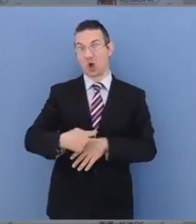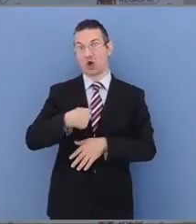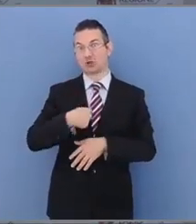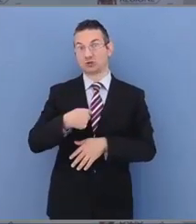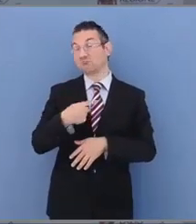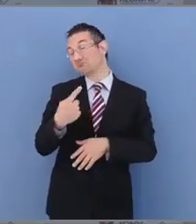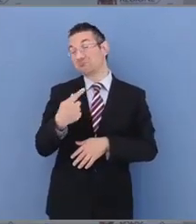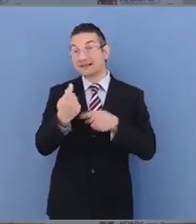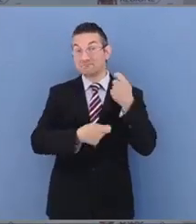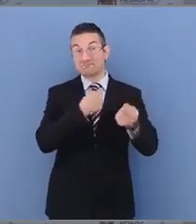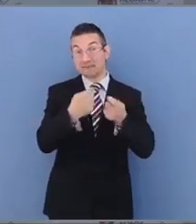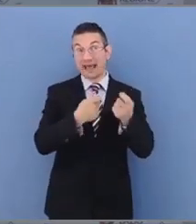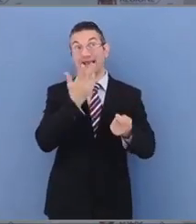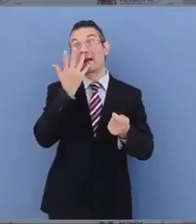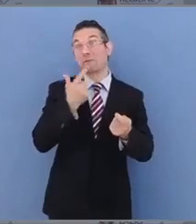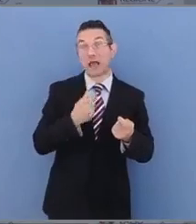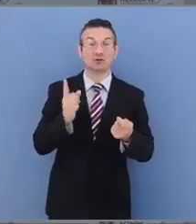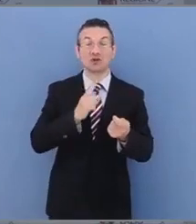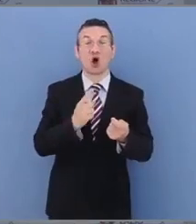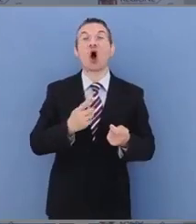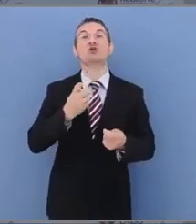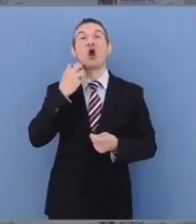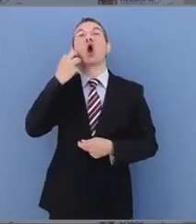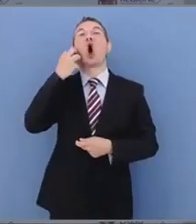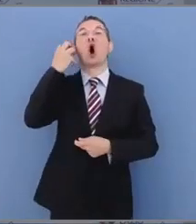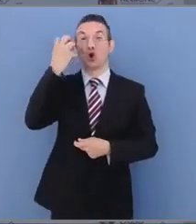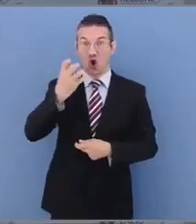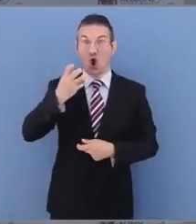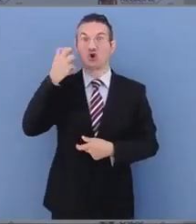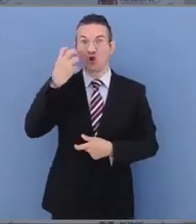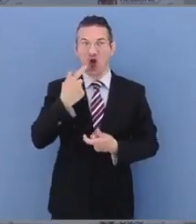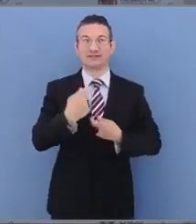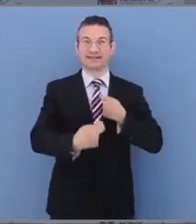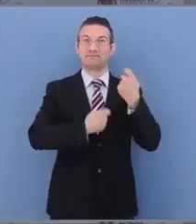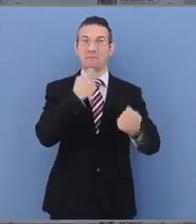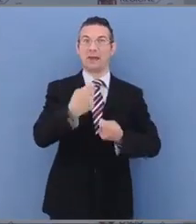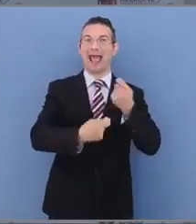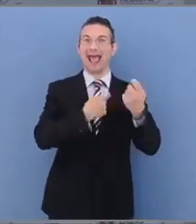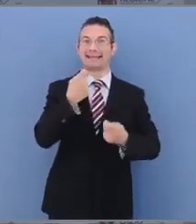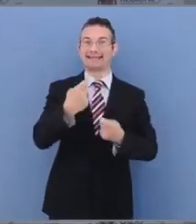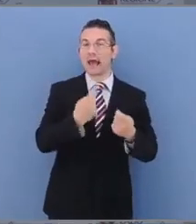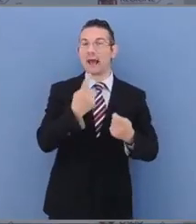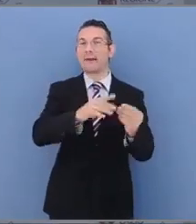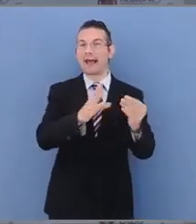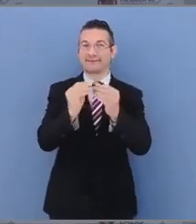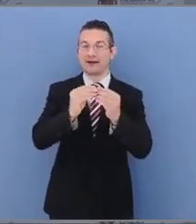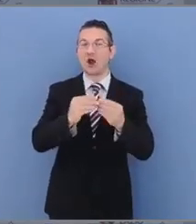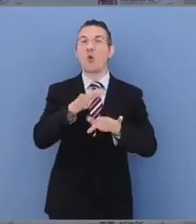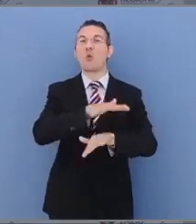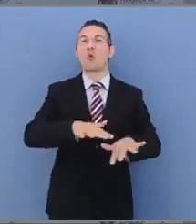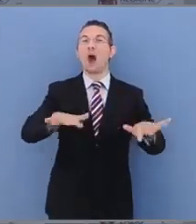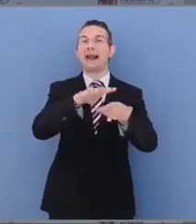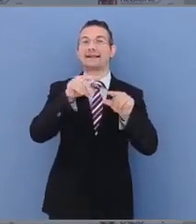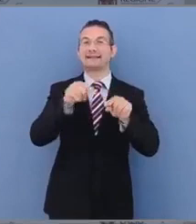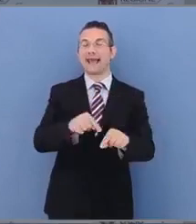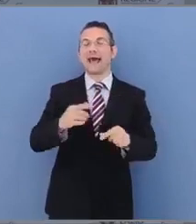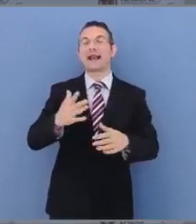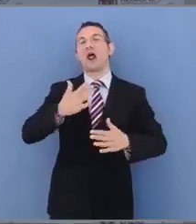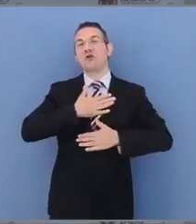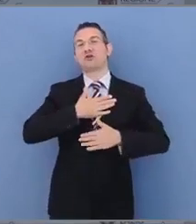siamo orgogliosi di spendere per questo quartiere e per la nostra città, e lo facciamo grazie ai